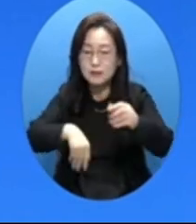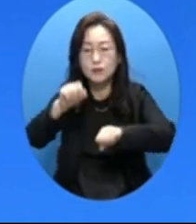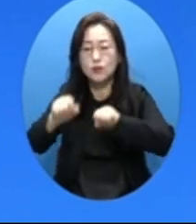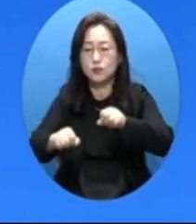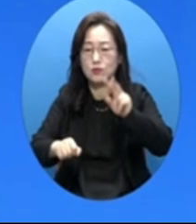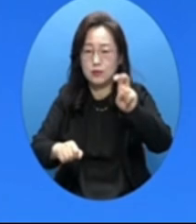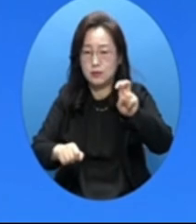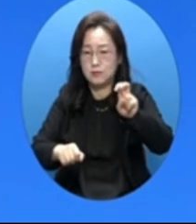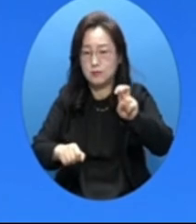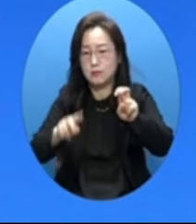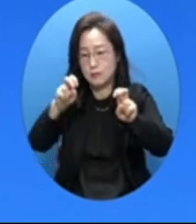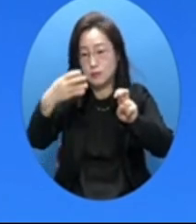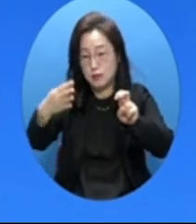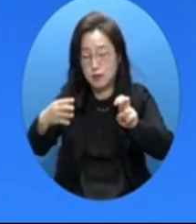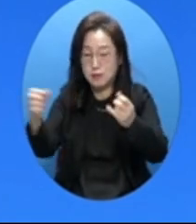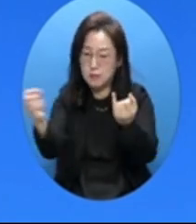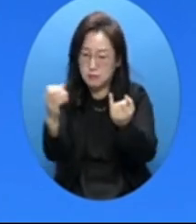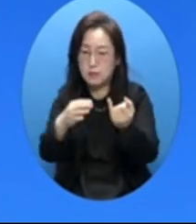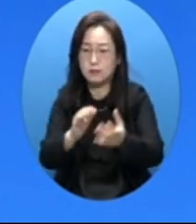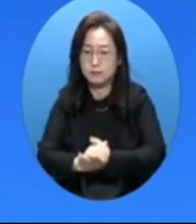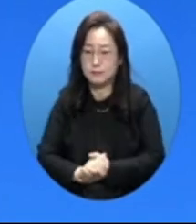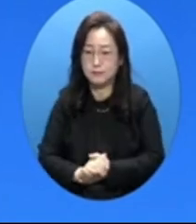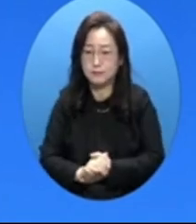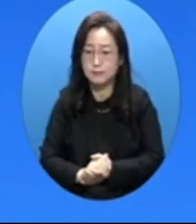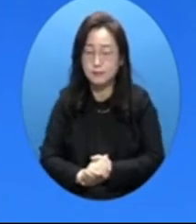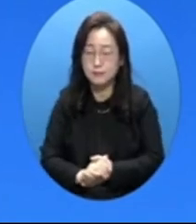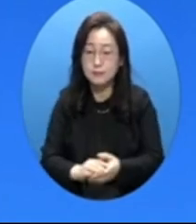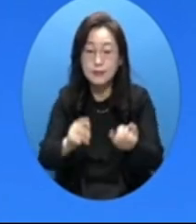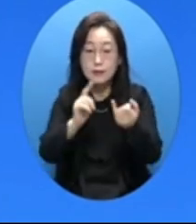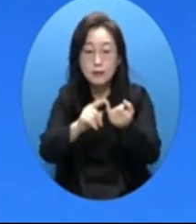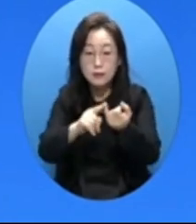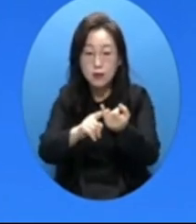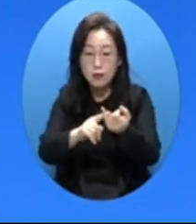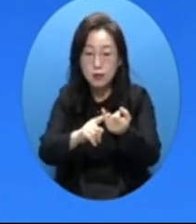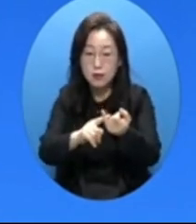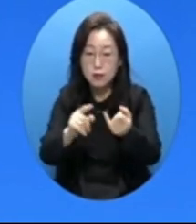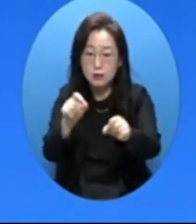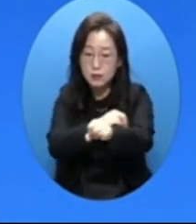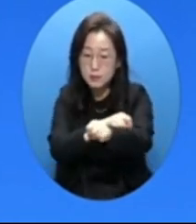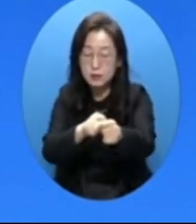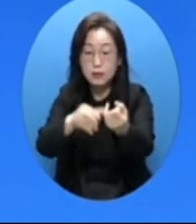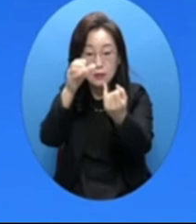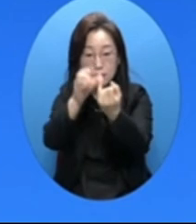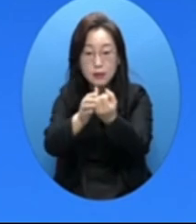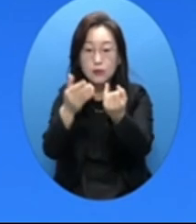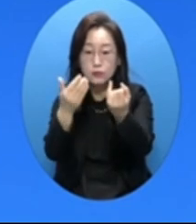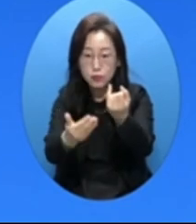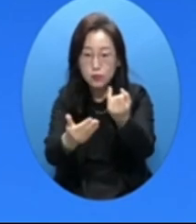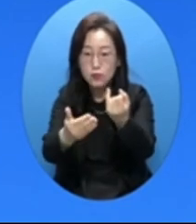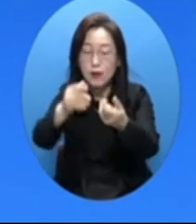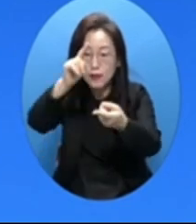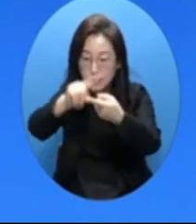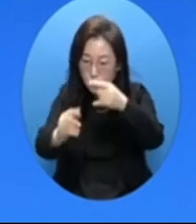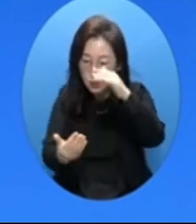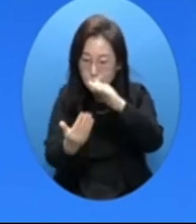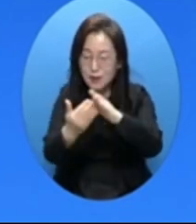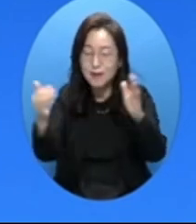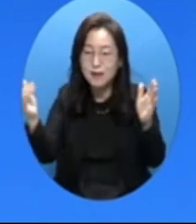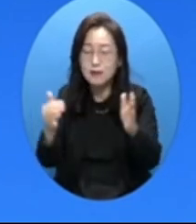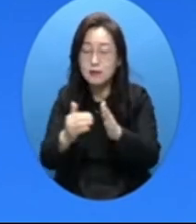24절의 말씀을 주셨습니다 내가 달려가서 너의 사명을 이룰 때까지 내